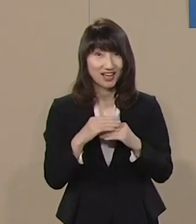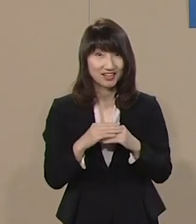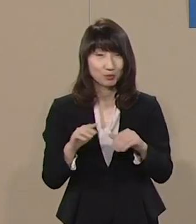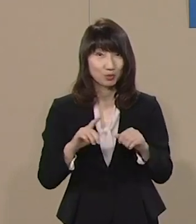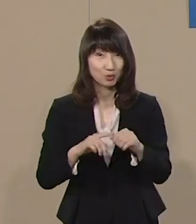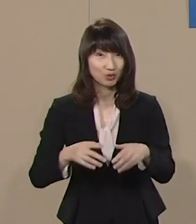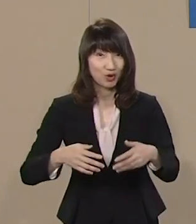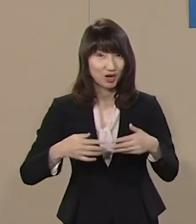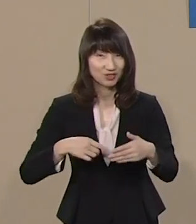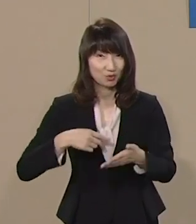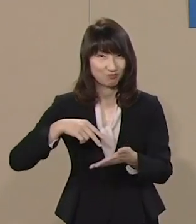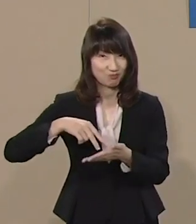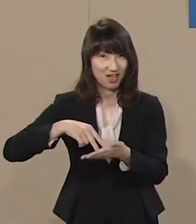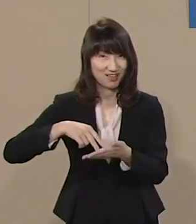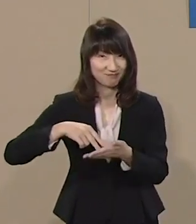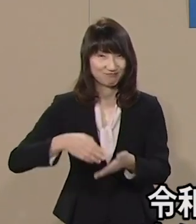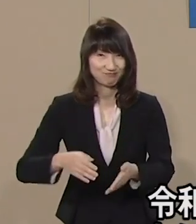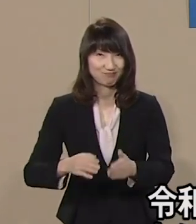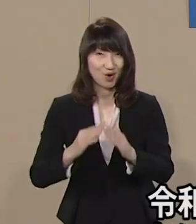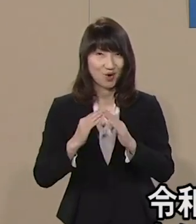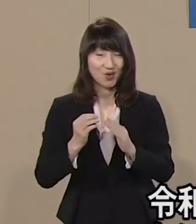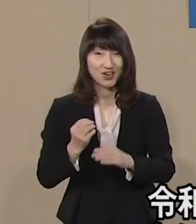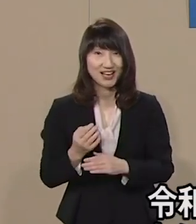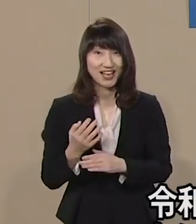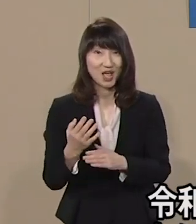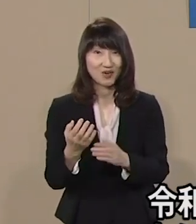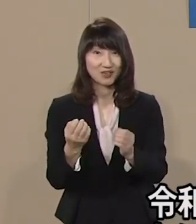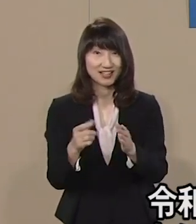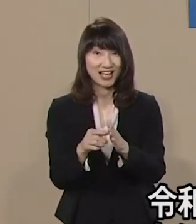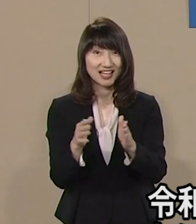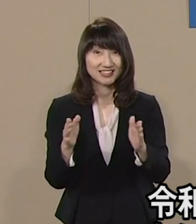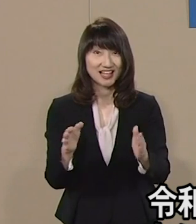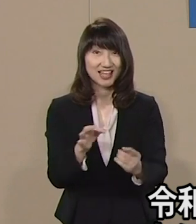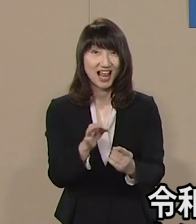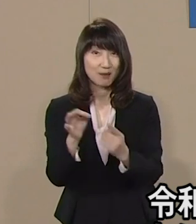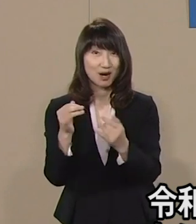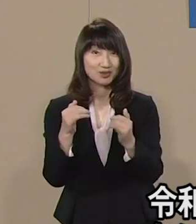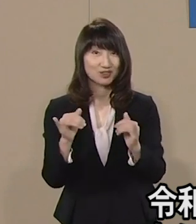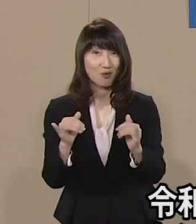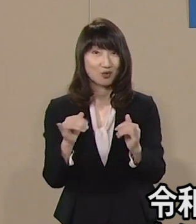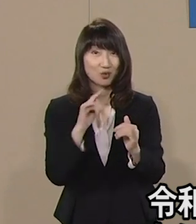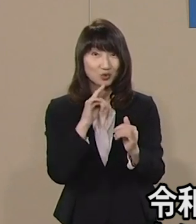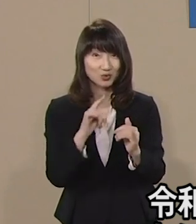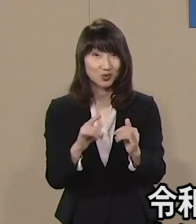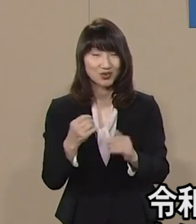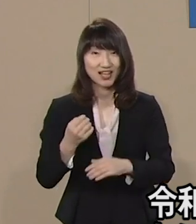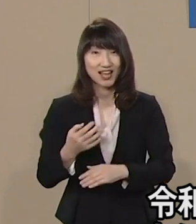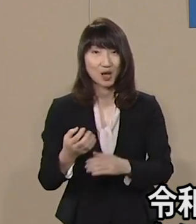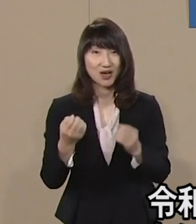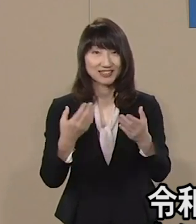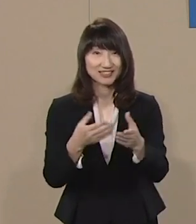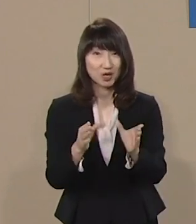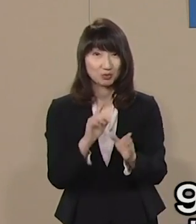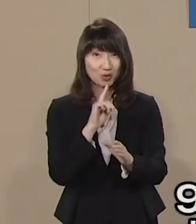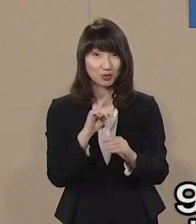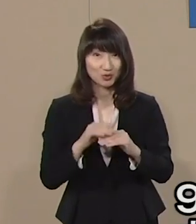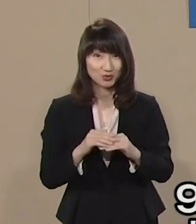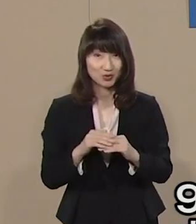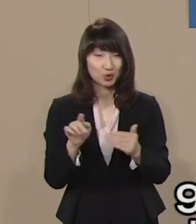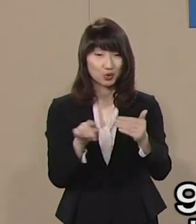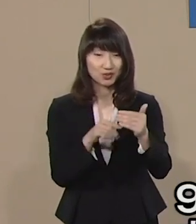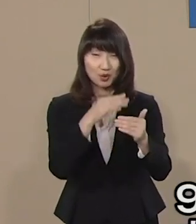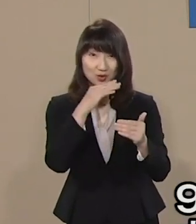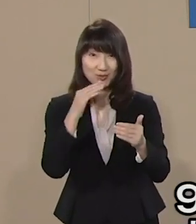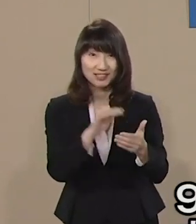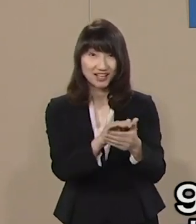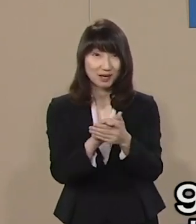今年の春一人で旗揚げ例はという新しい時代に選ばれるものたち例は新選組です9人の